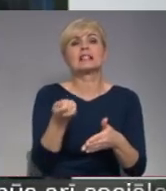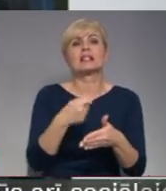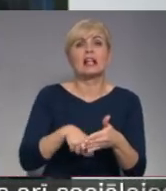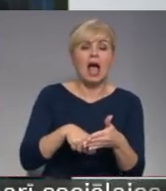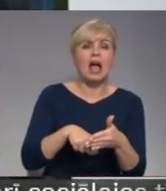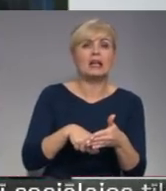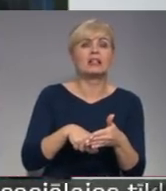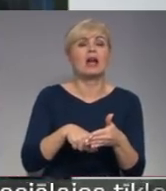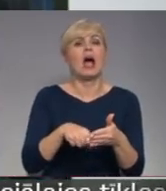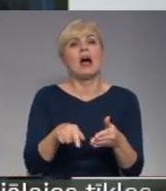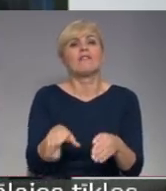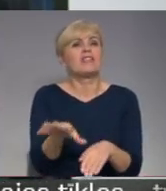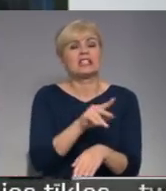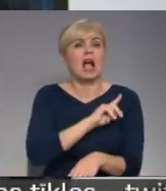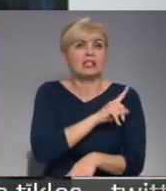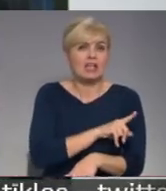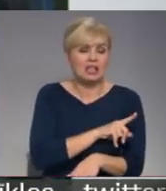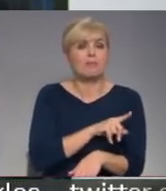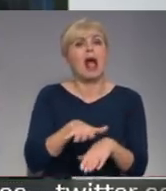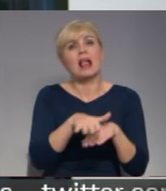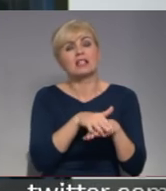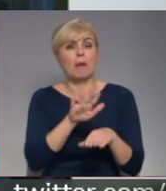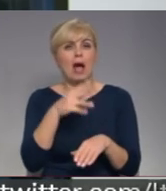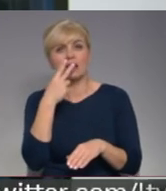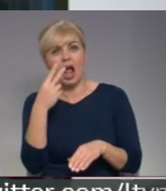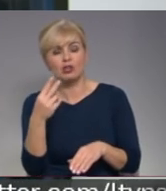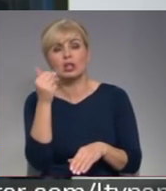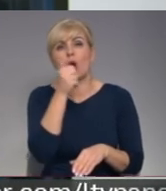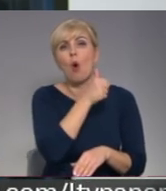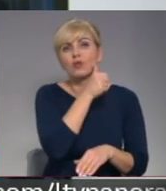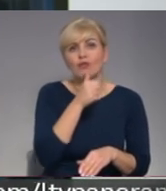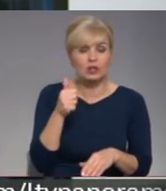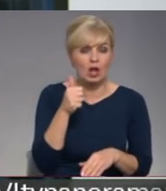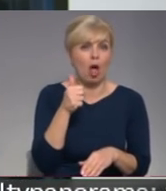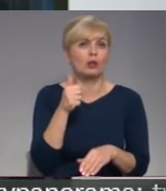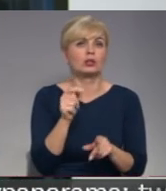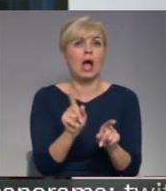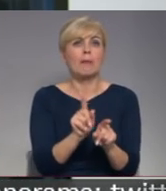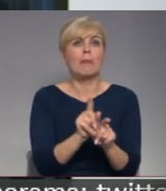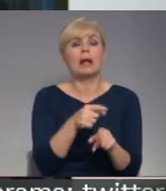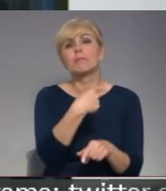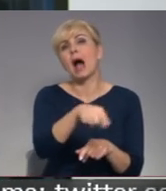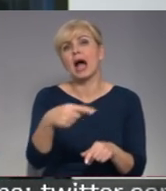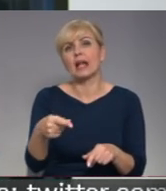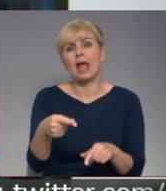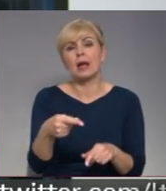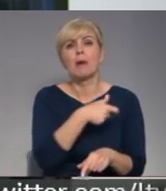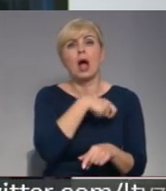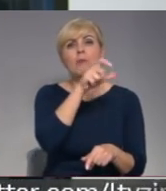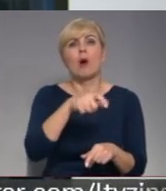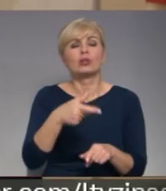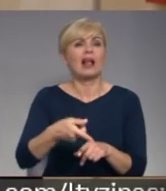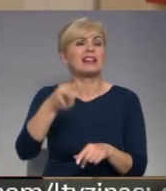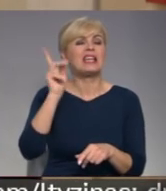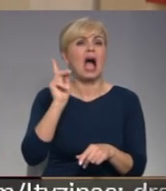tikai sabiedrībai, to redzēt, bet principā ar konfidencialitāti arī zināmā mērā pārējiem politiķiem liekt